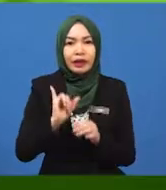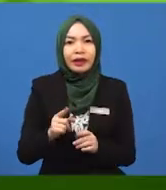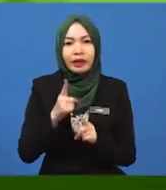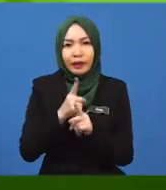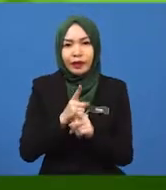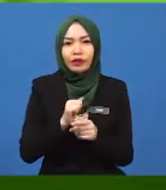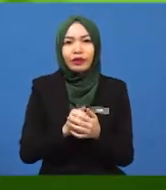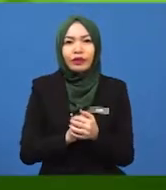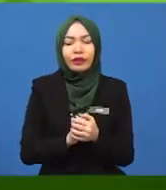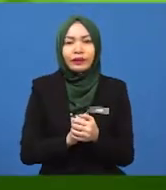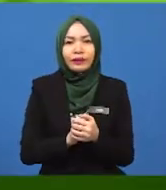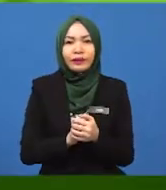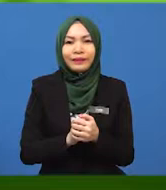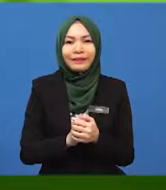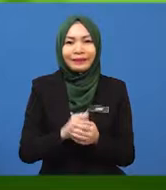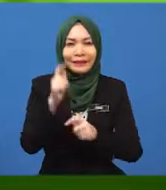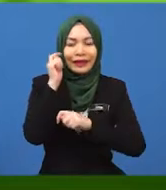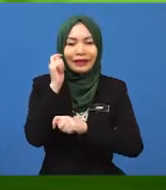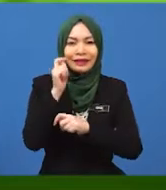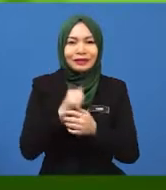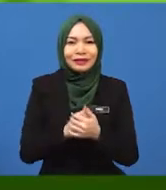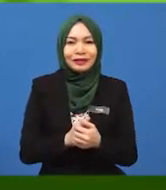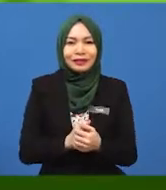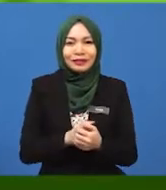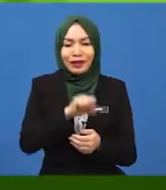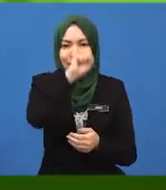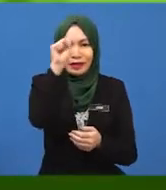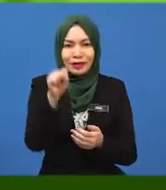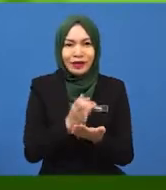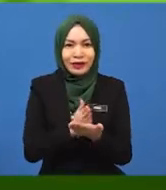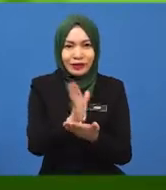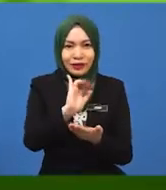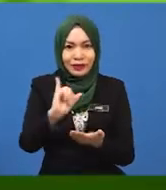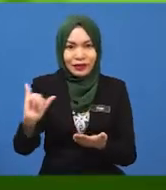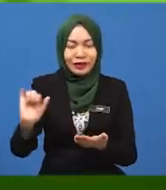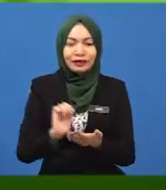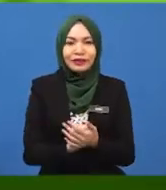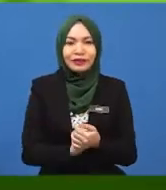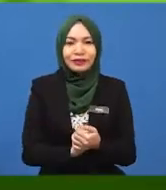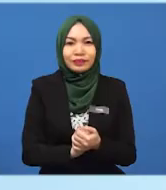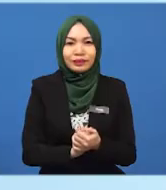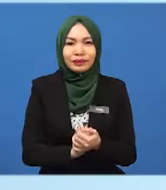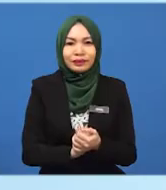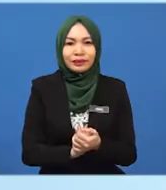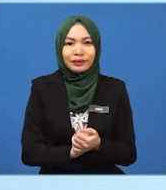Tahniah murid-murid. Soalan seterusnya.